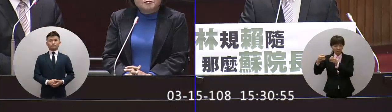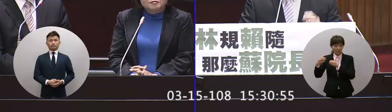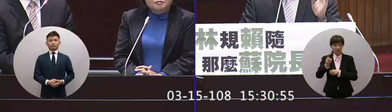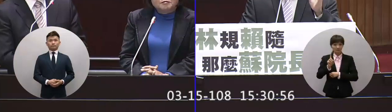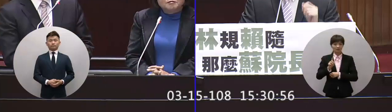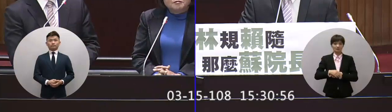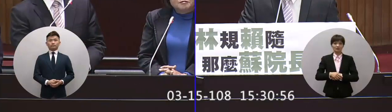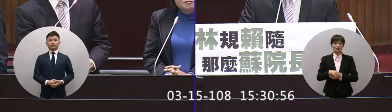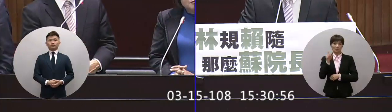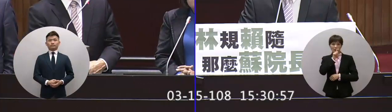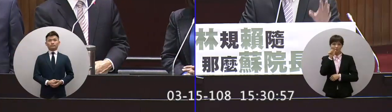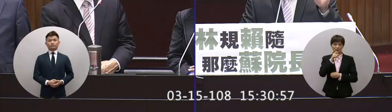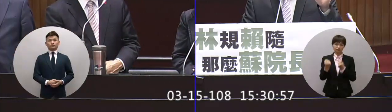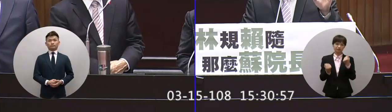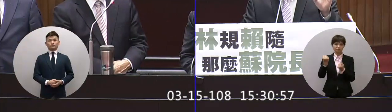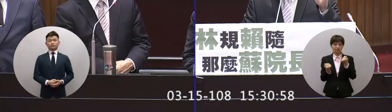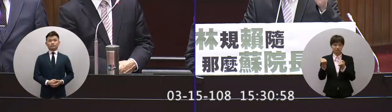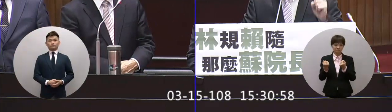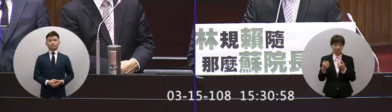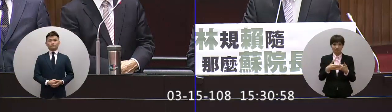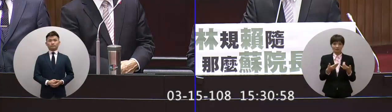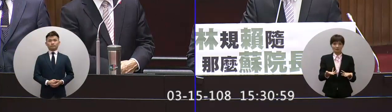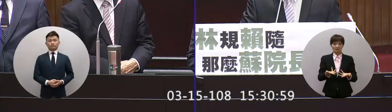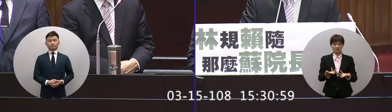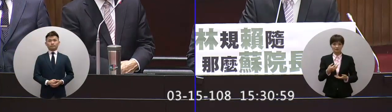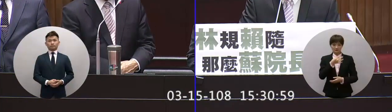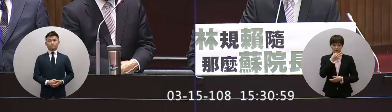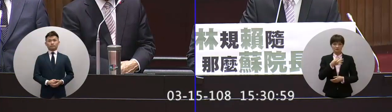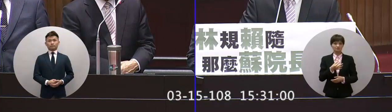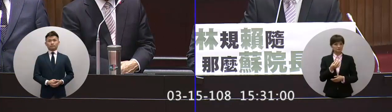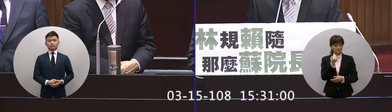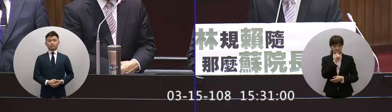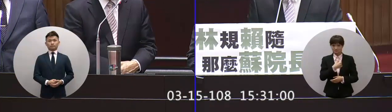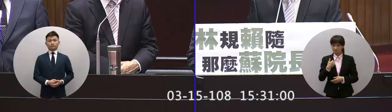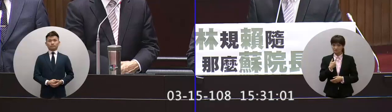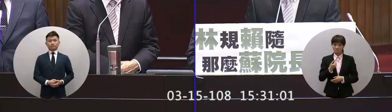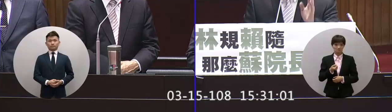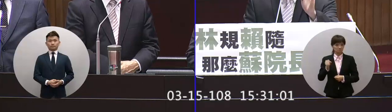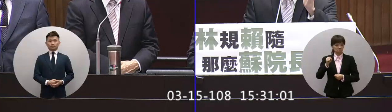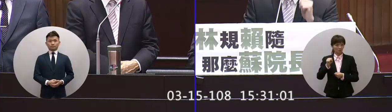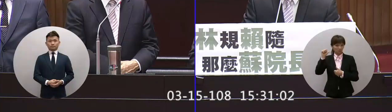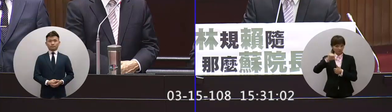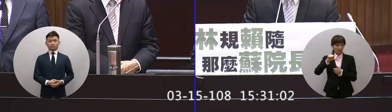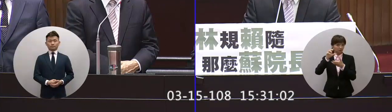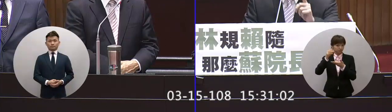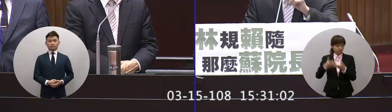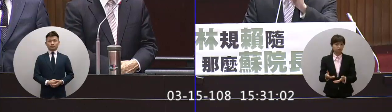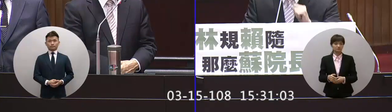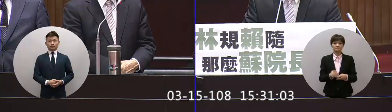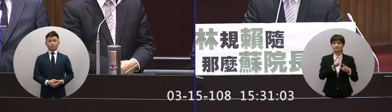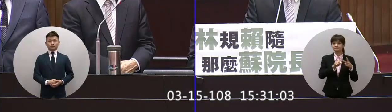驾。那二职酒驾无外乎是刑罚加重，看有没有效果。然后呢，也有人说代理驾